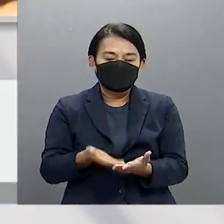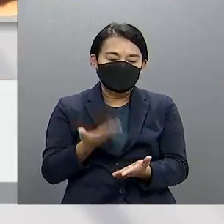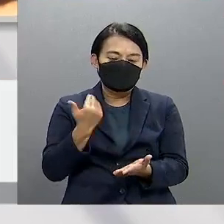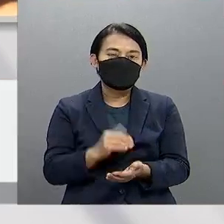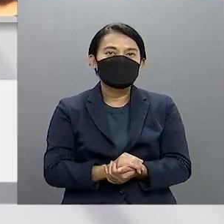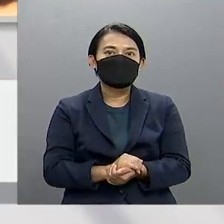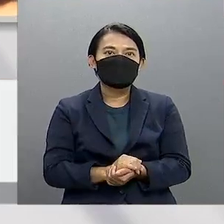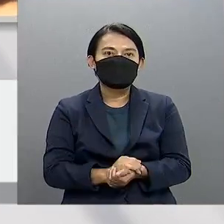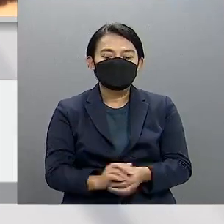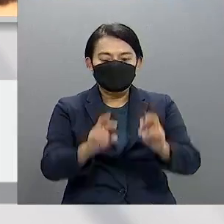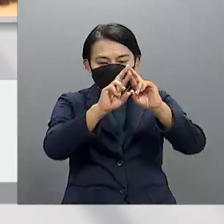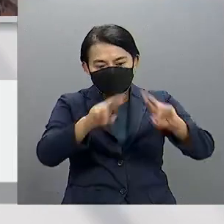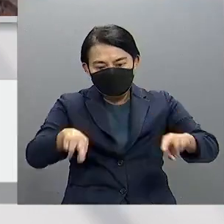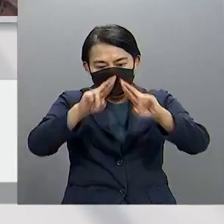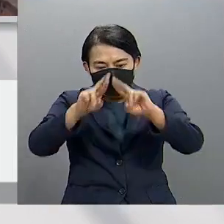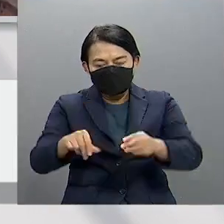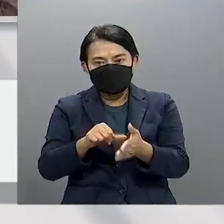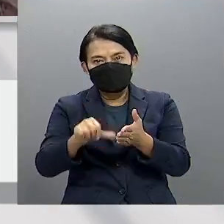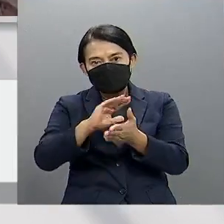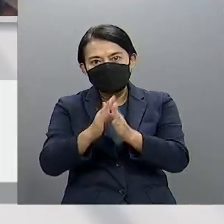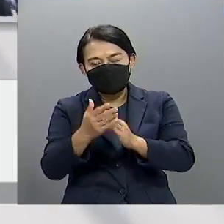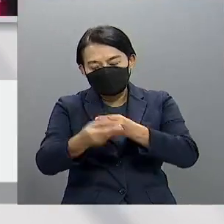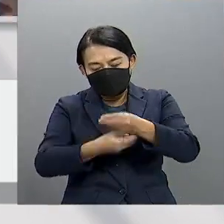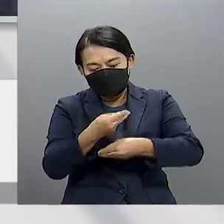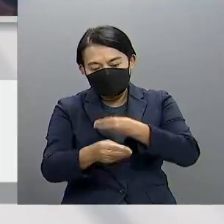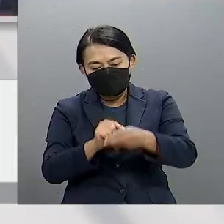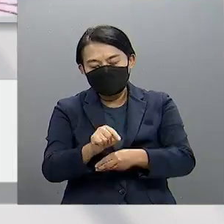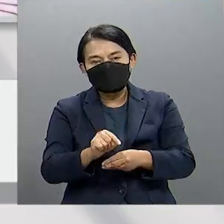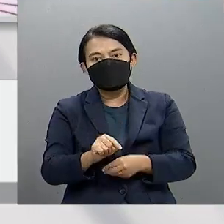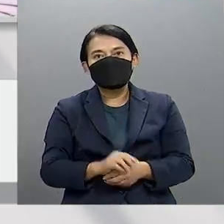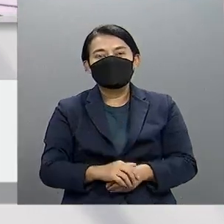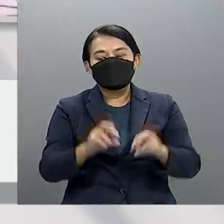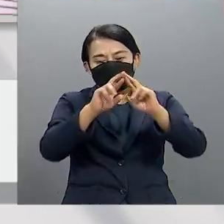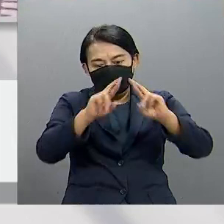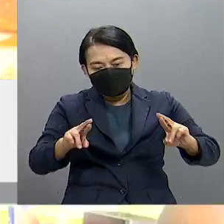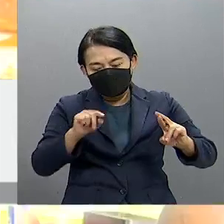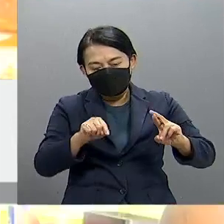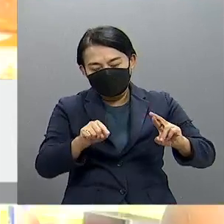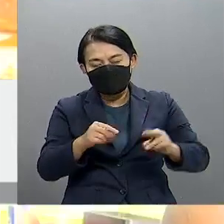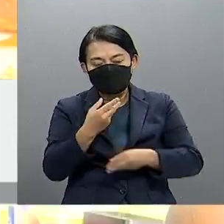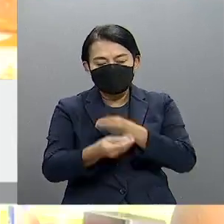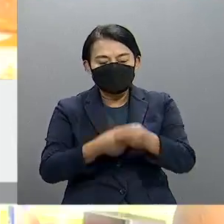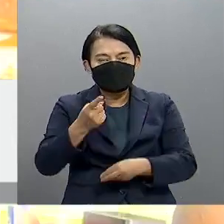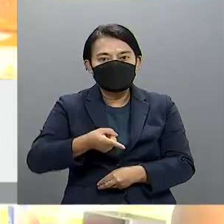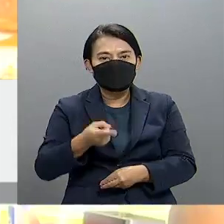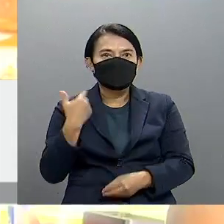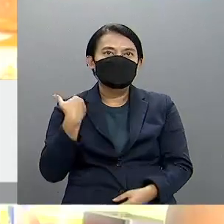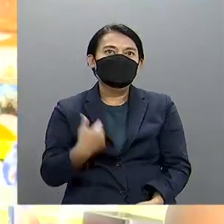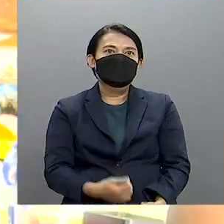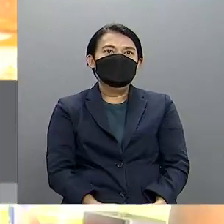รับขึ้นราคาขายแต่ว่าบางร้านยอมที่จะแบกต้นทุนเอาไว้ขายในราคาเดิมค่ะ ของแพงม